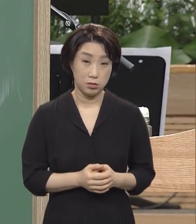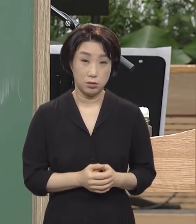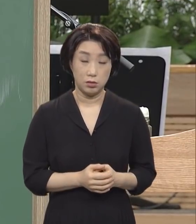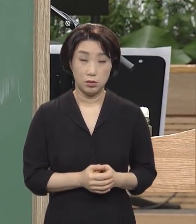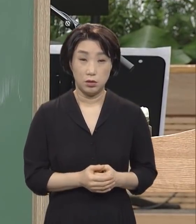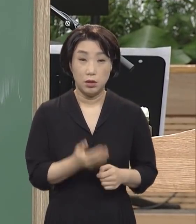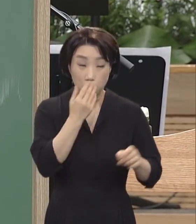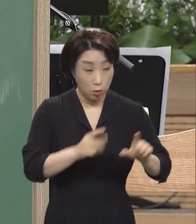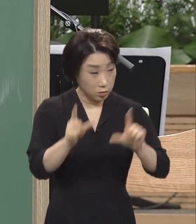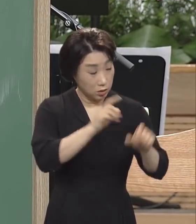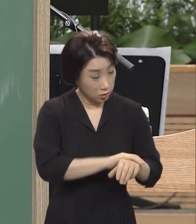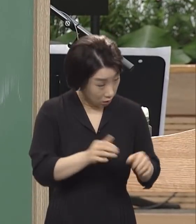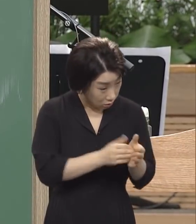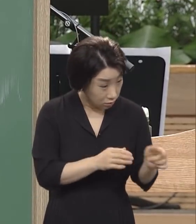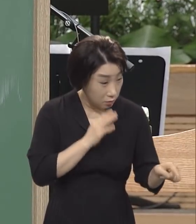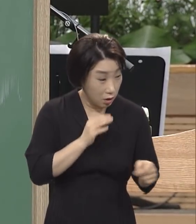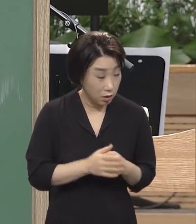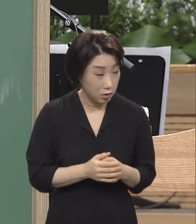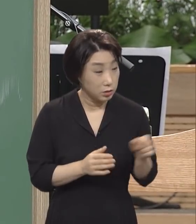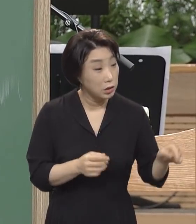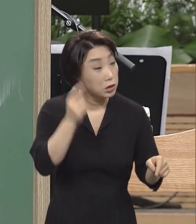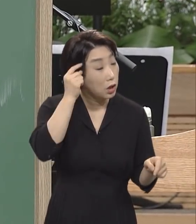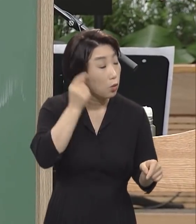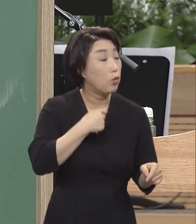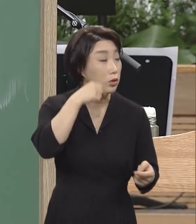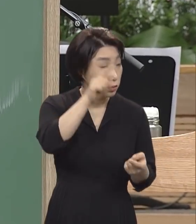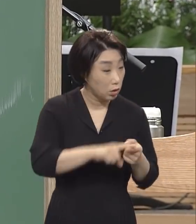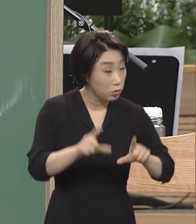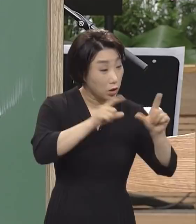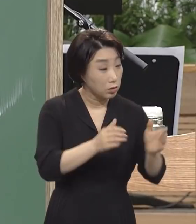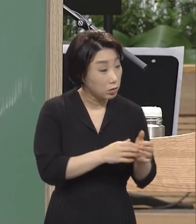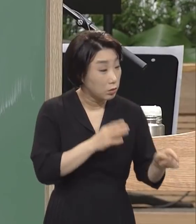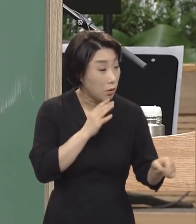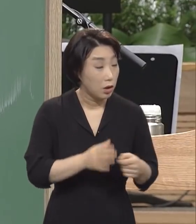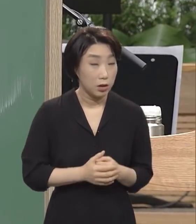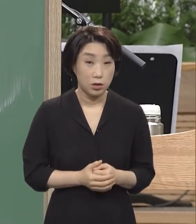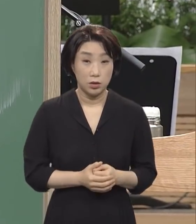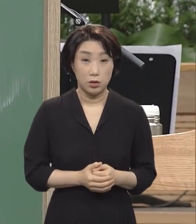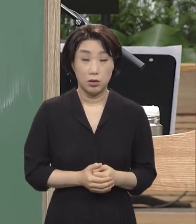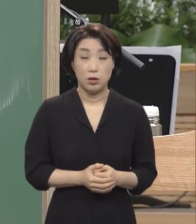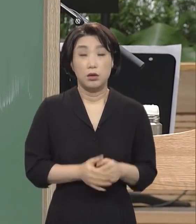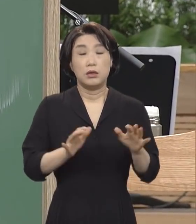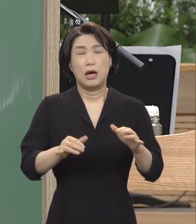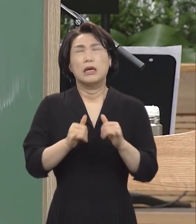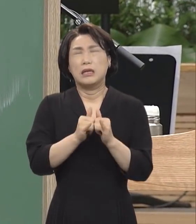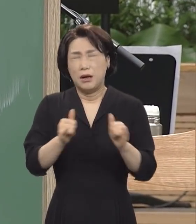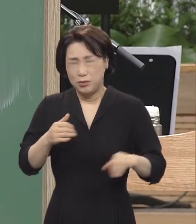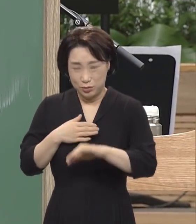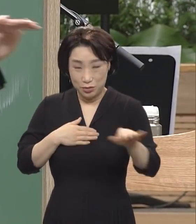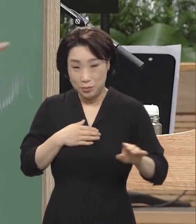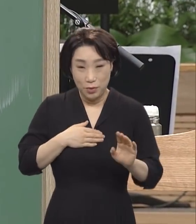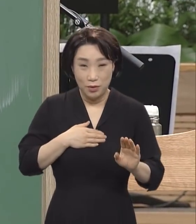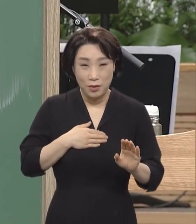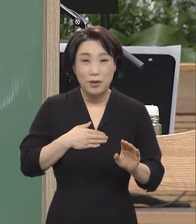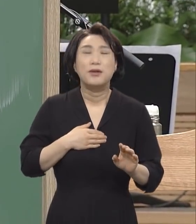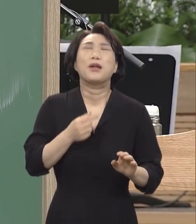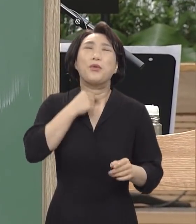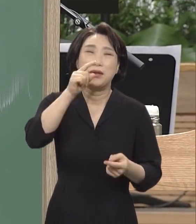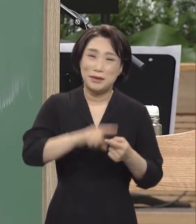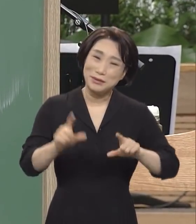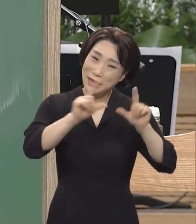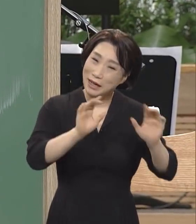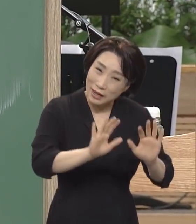잘 먹고 잘 살았지 네 의지대로 네 마음대로 살았지 인생은 네 마음대로 사는 게 아니야